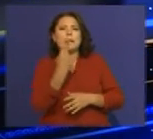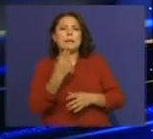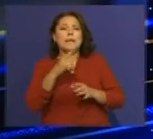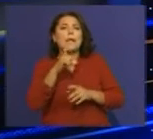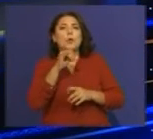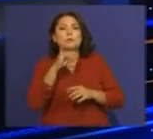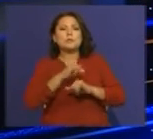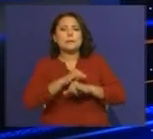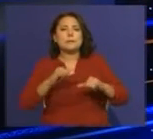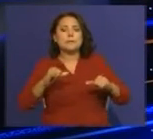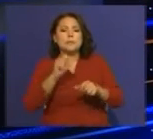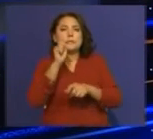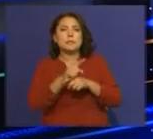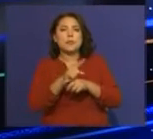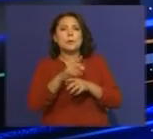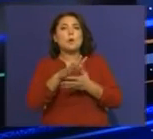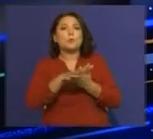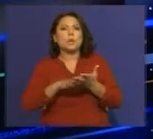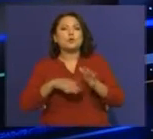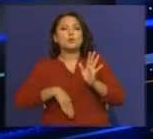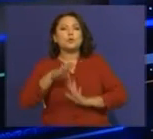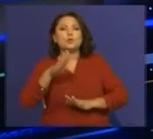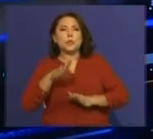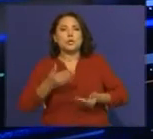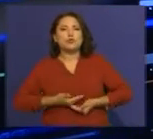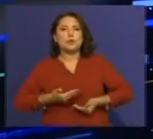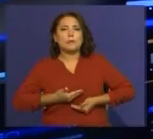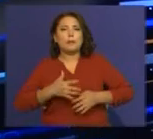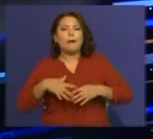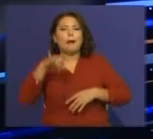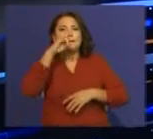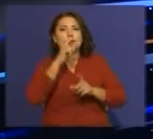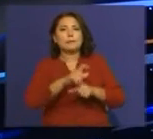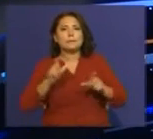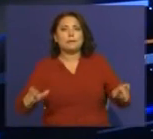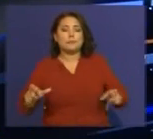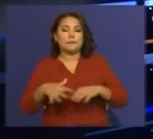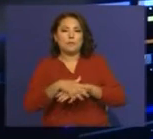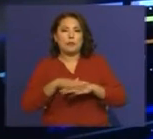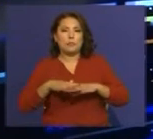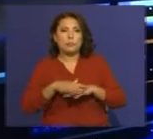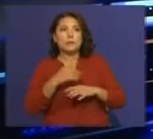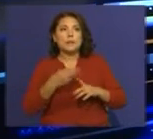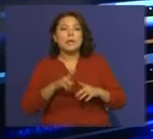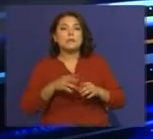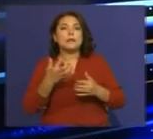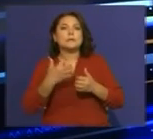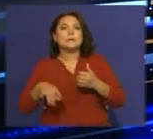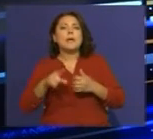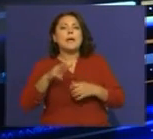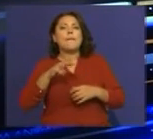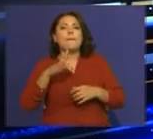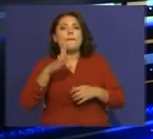развития страны и задачам по дальнейшему повышению благосостояния казахстанцев. Елбасы затронул такие сферы, как деятельность